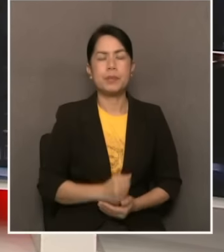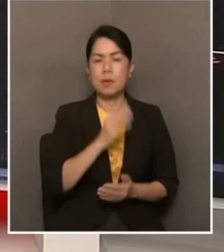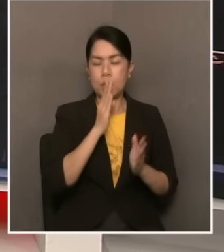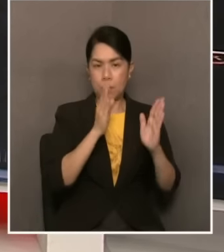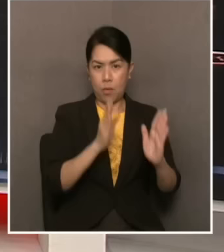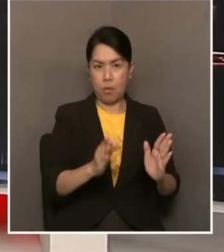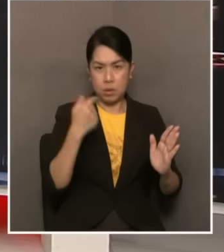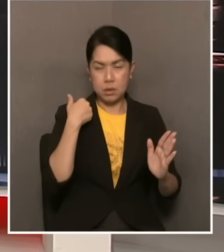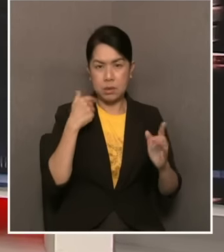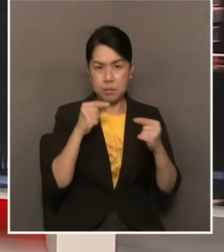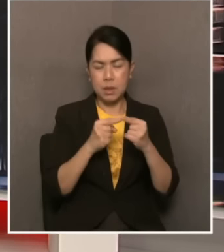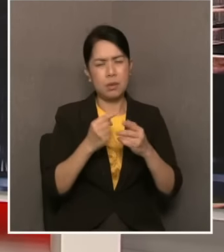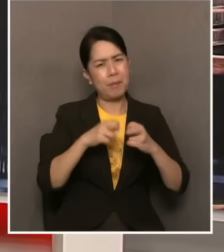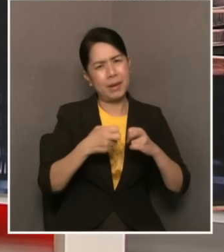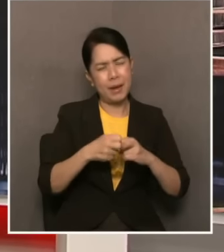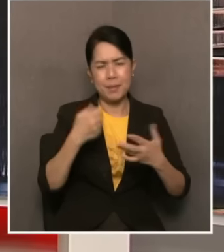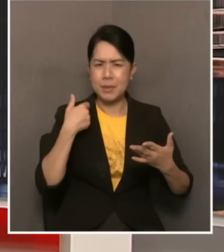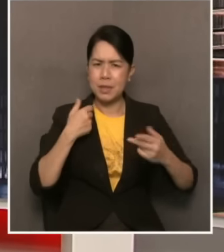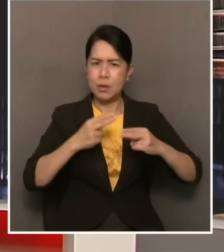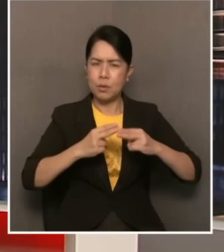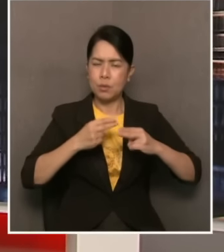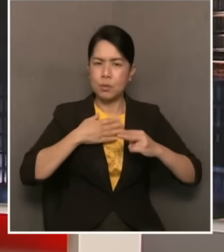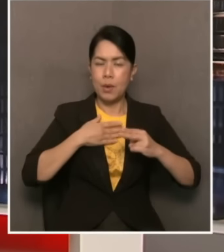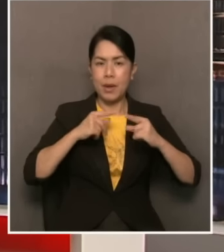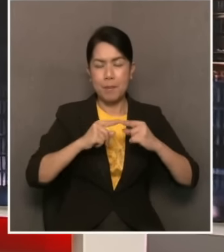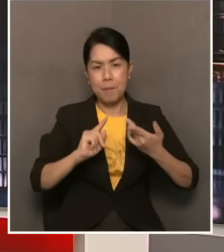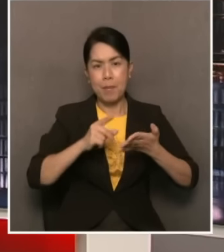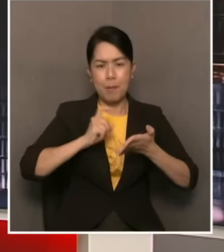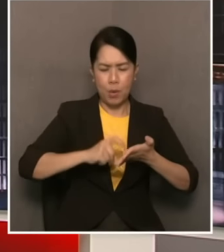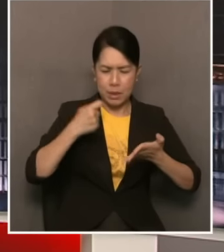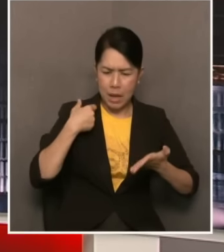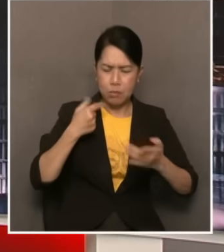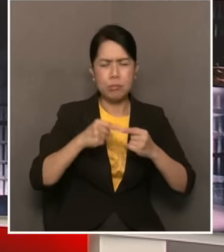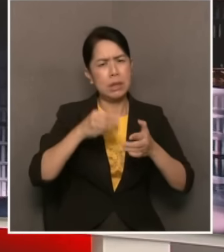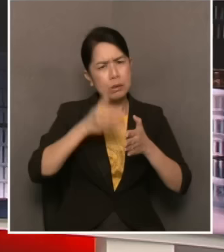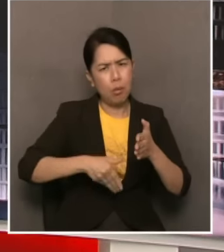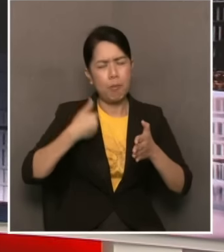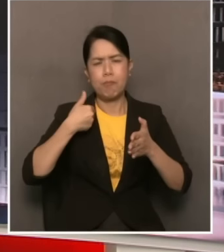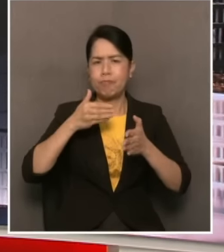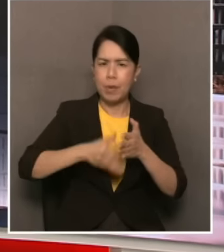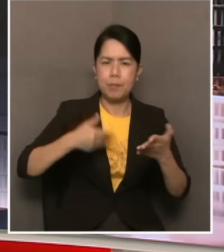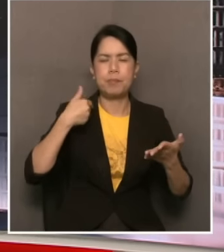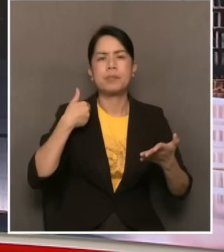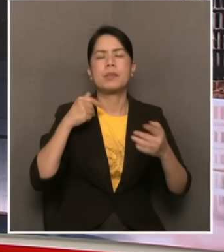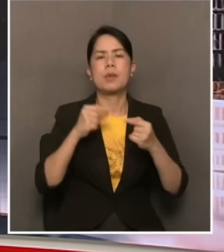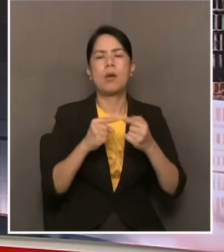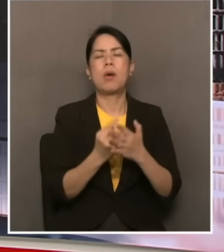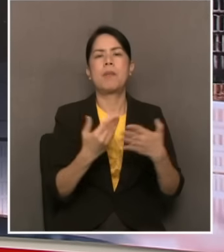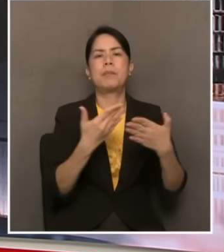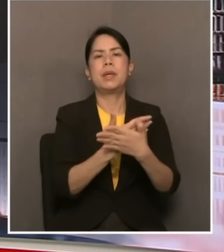ี่ยิยนตวตนไม่ผ่านค่ะในแพิเคชั่นทางร